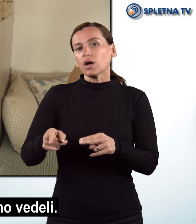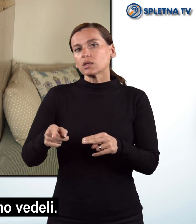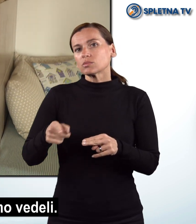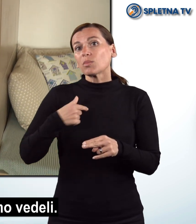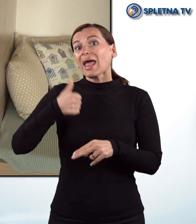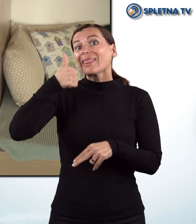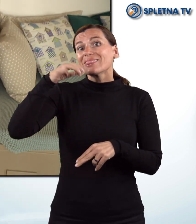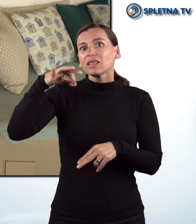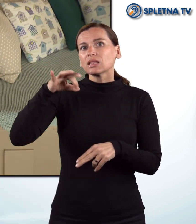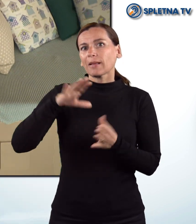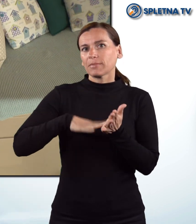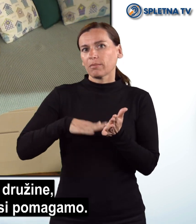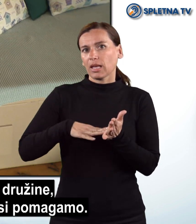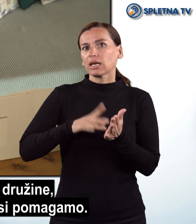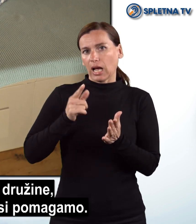smo vedeli.